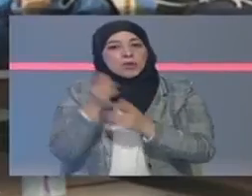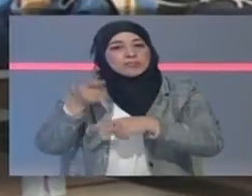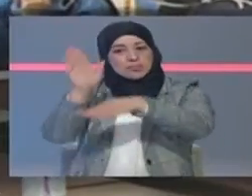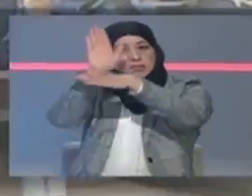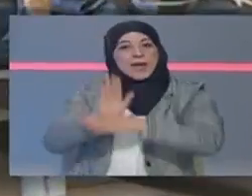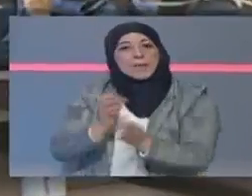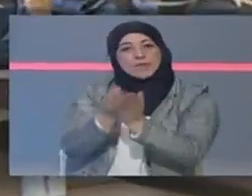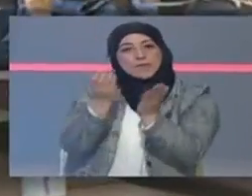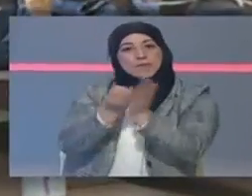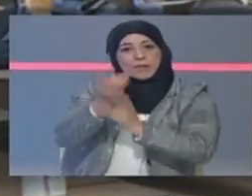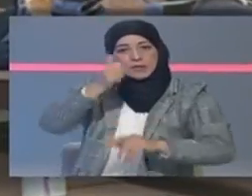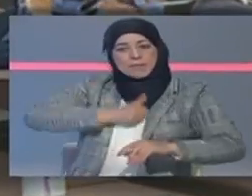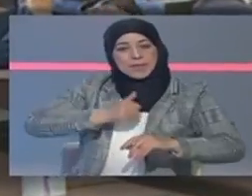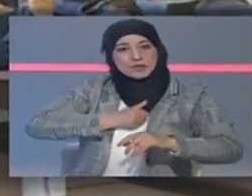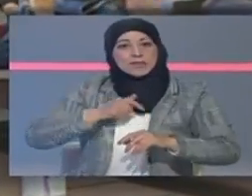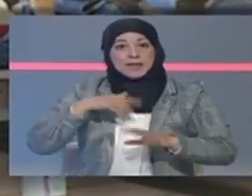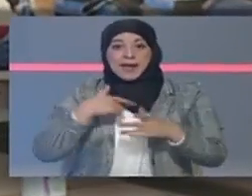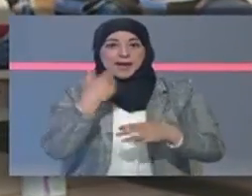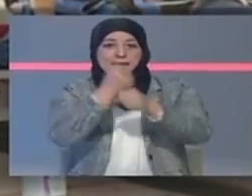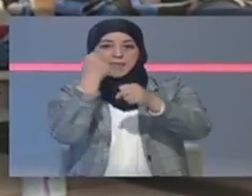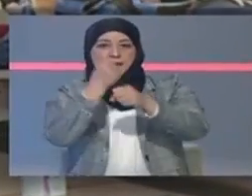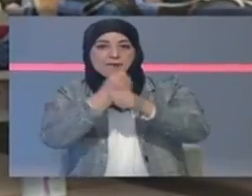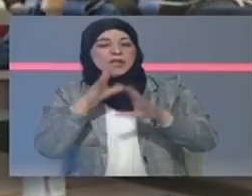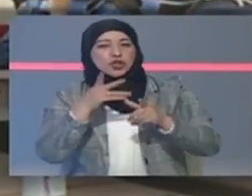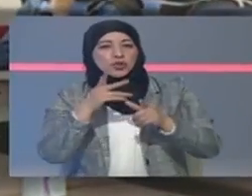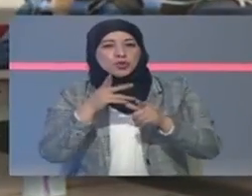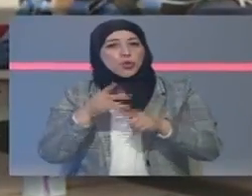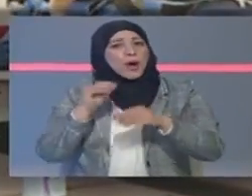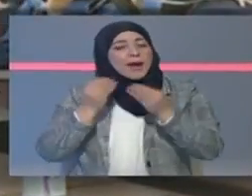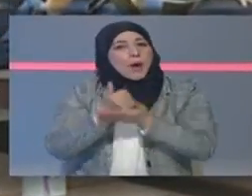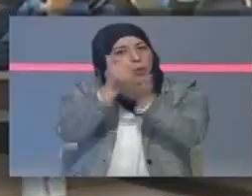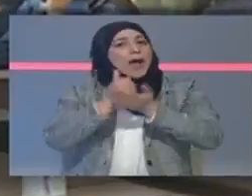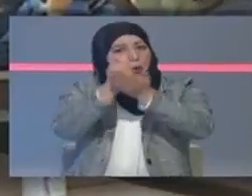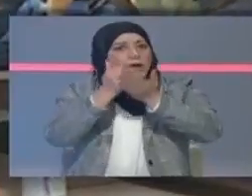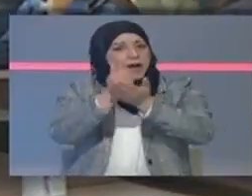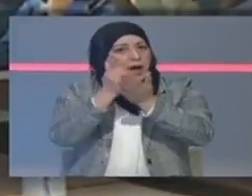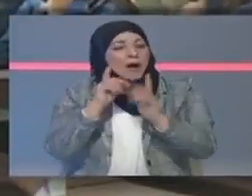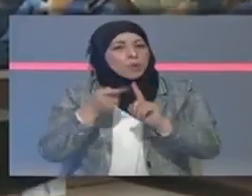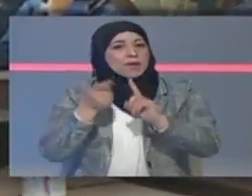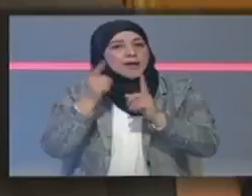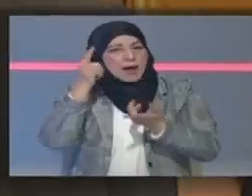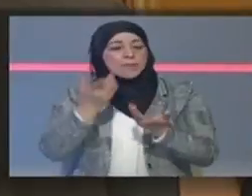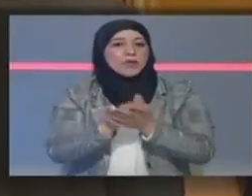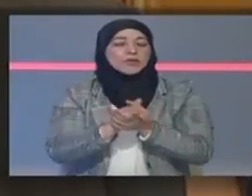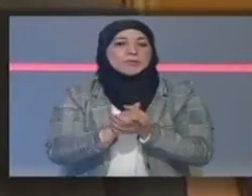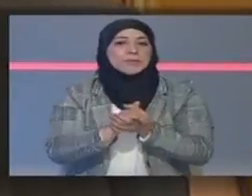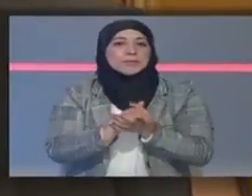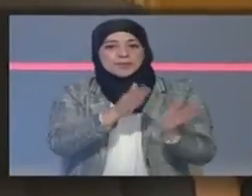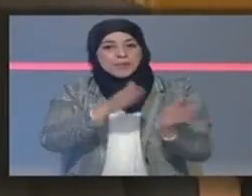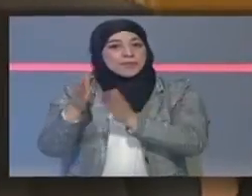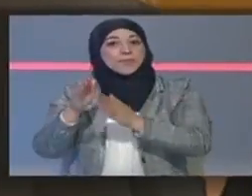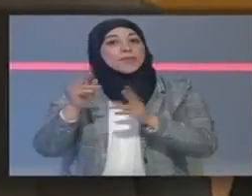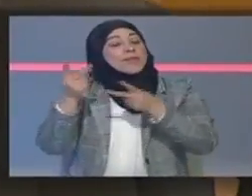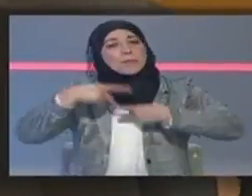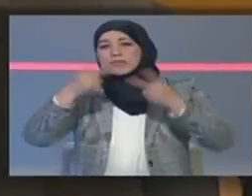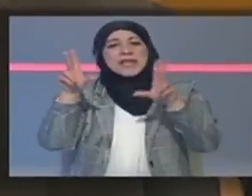حمايه معطيات شخصيه. الخدمه بتاعنا الاصليه هي النجده والانعاش والوعد، مش البريليفمون كهول. بلغنا